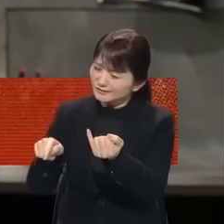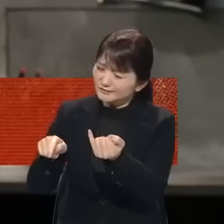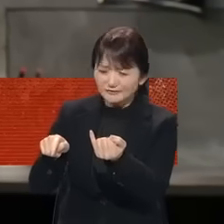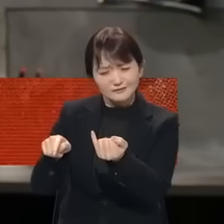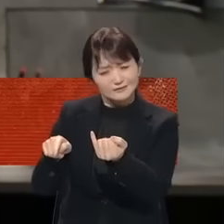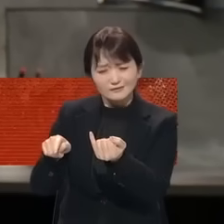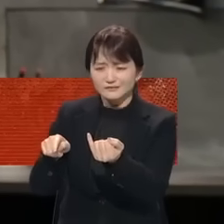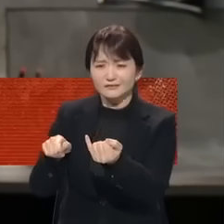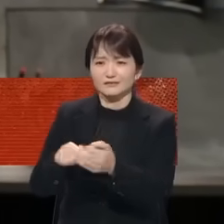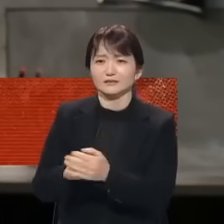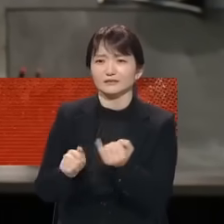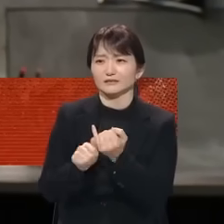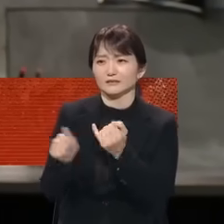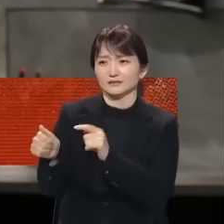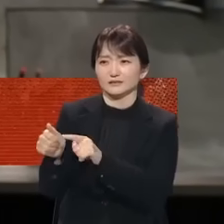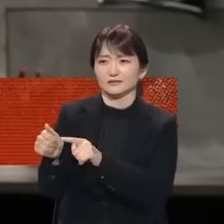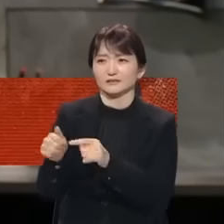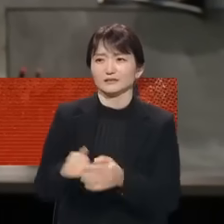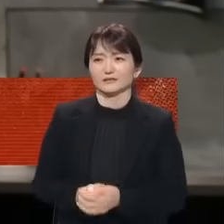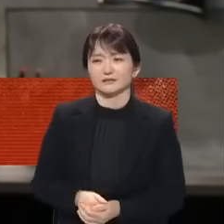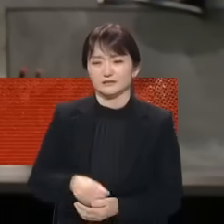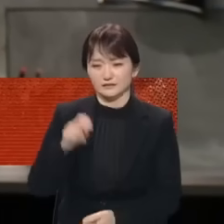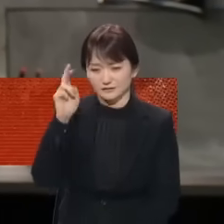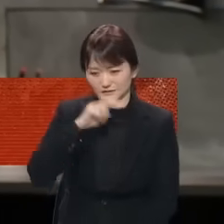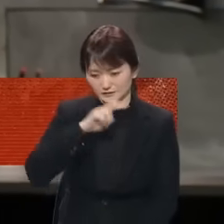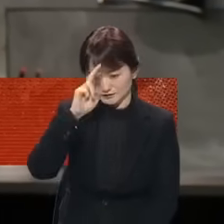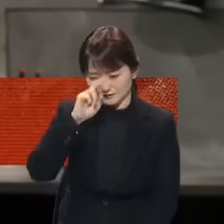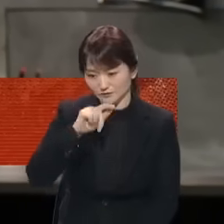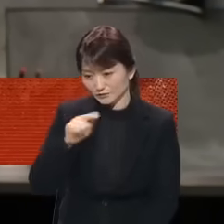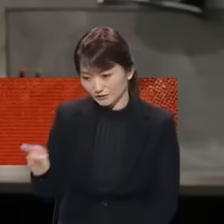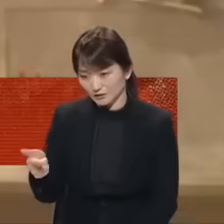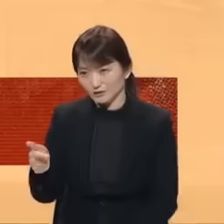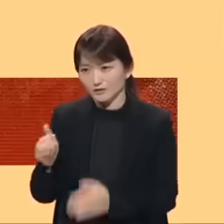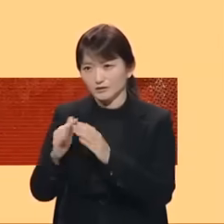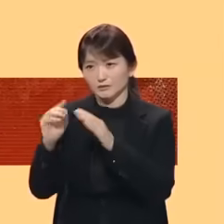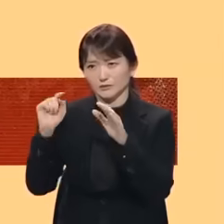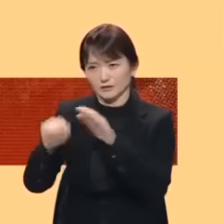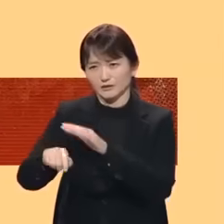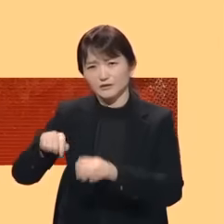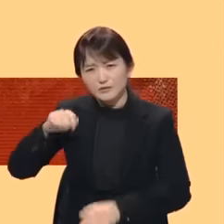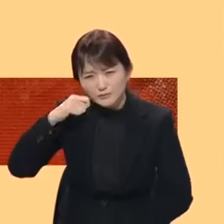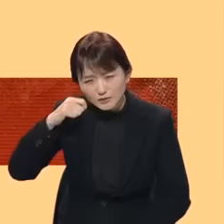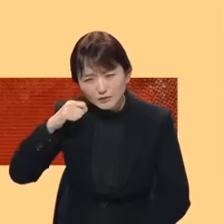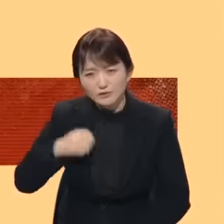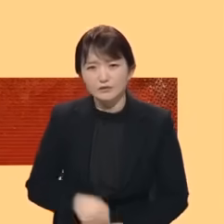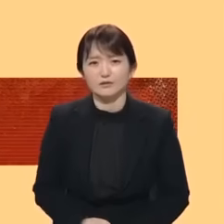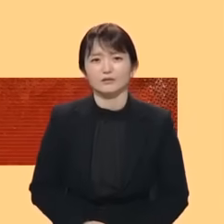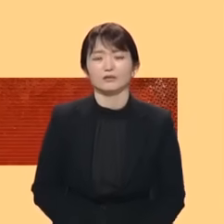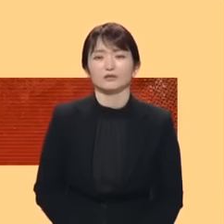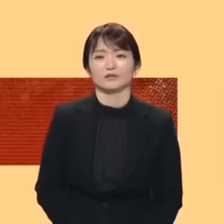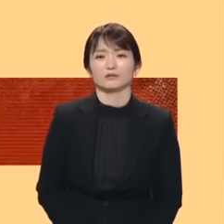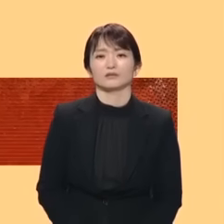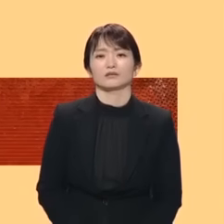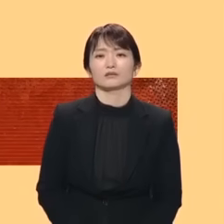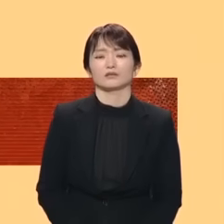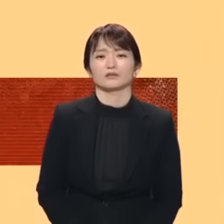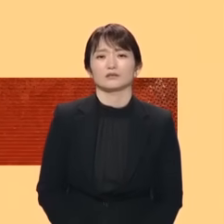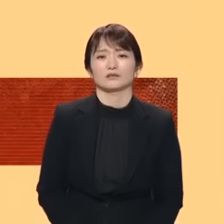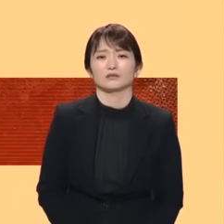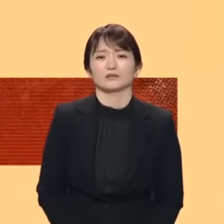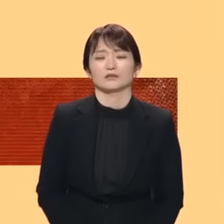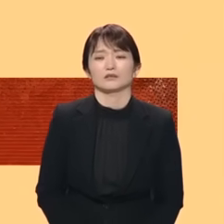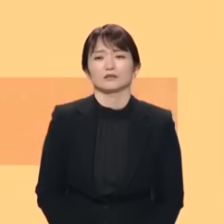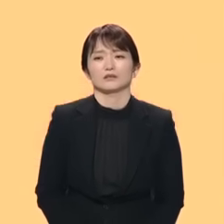의심스러운게이 남편분이 그야말로 새끼 밥을 모두 집에서 드셔야 되는 요즘 그런 말이죠 오래됐죠 식이라는